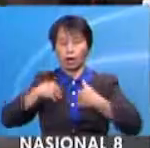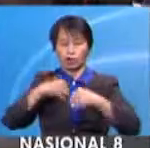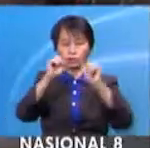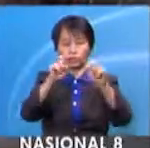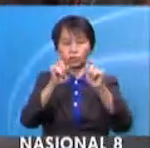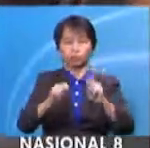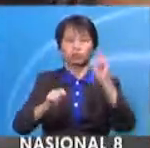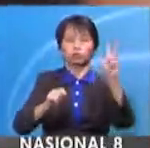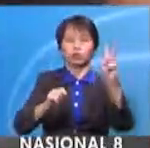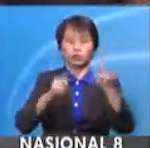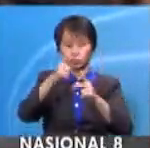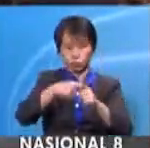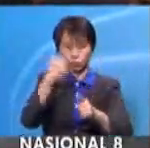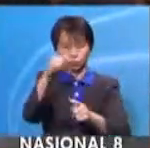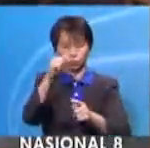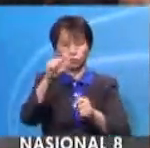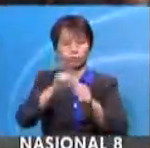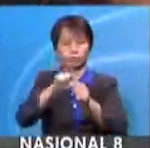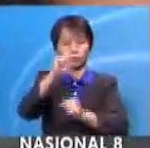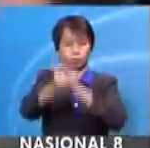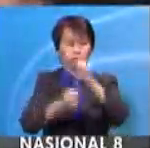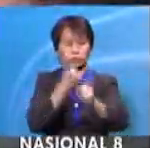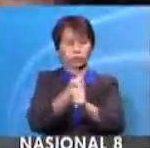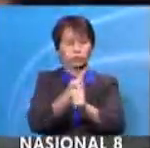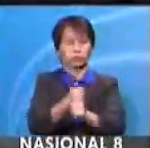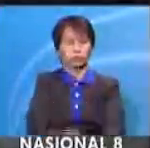hari Sabtu kedua bulan Oktober setiap tahun